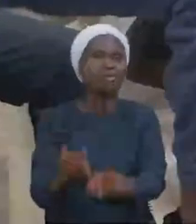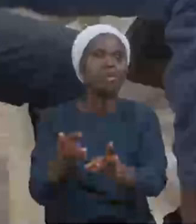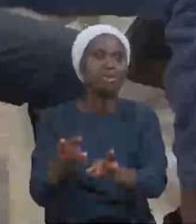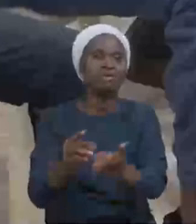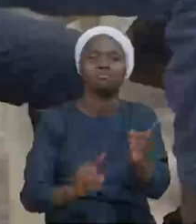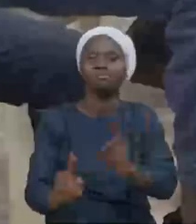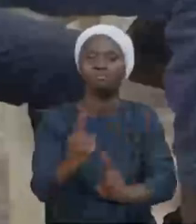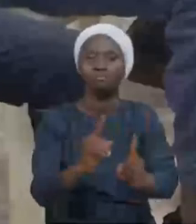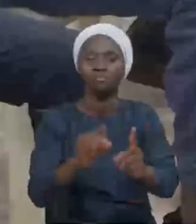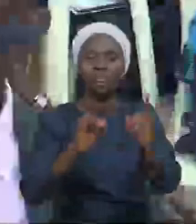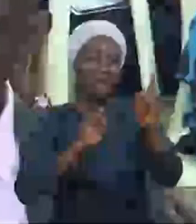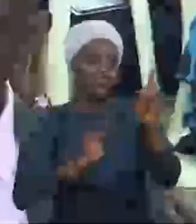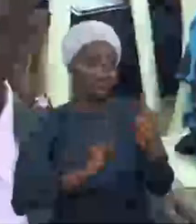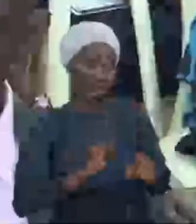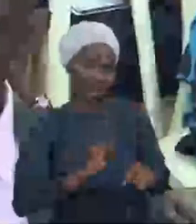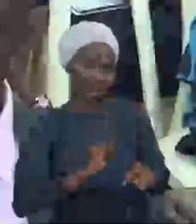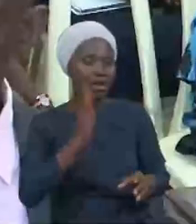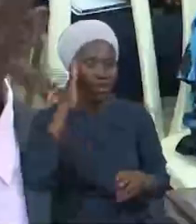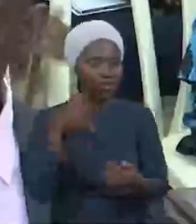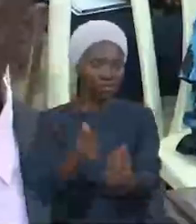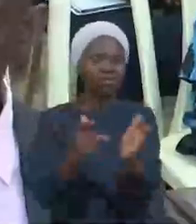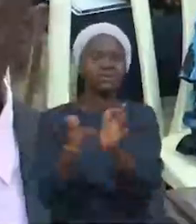Je vais suivre Jésus.